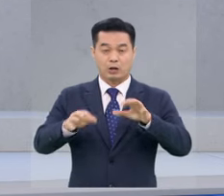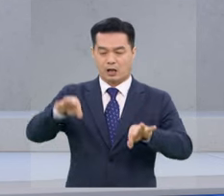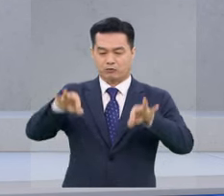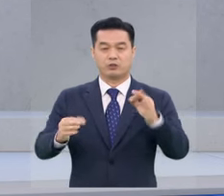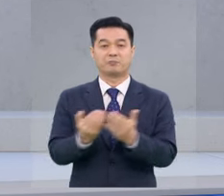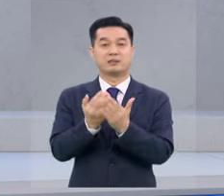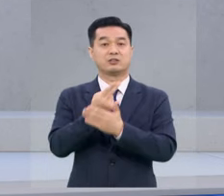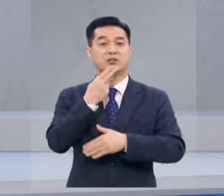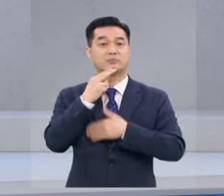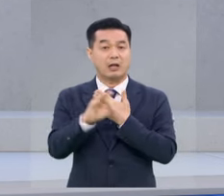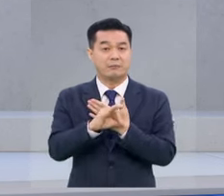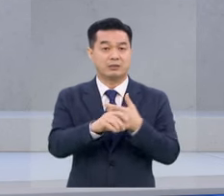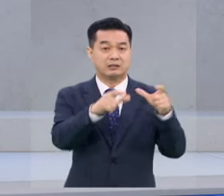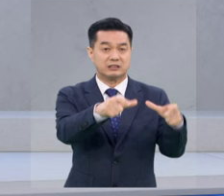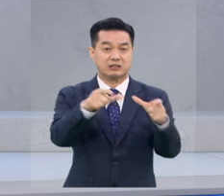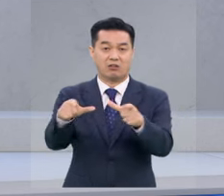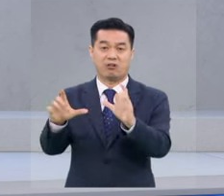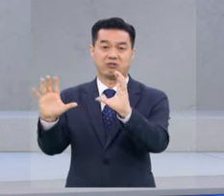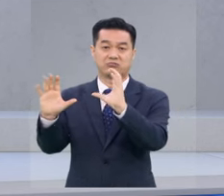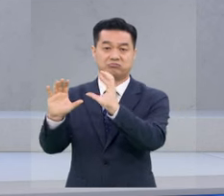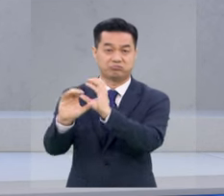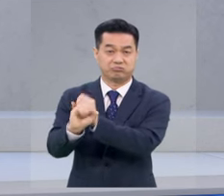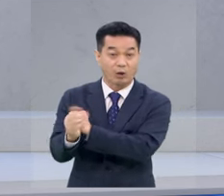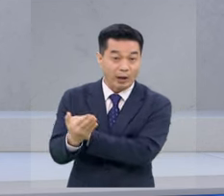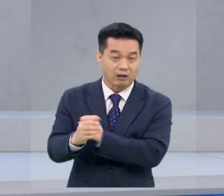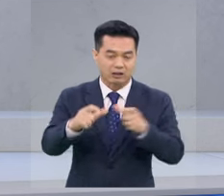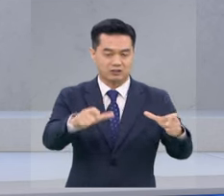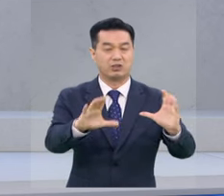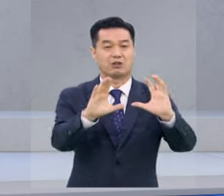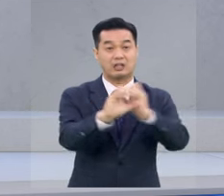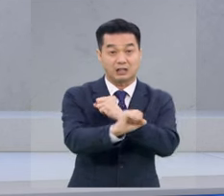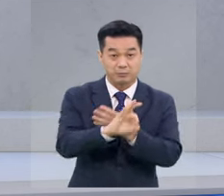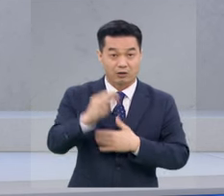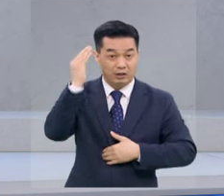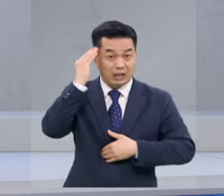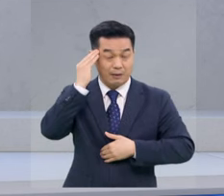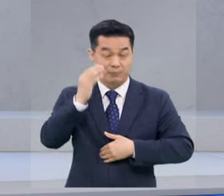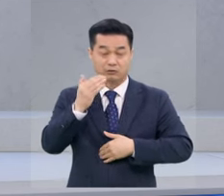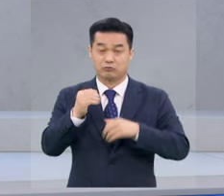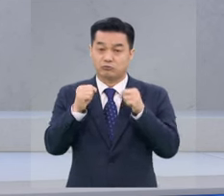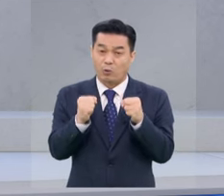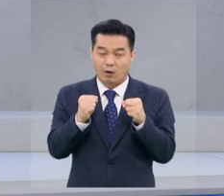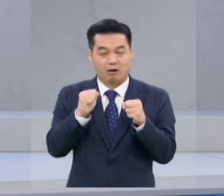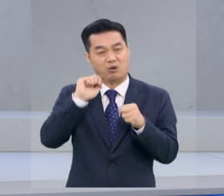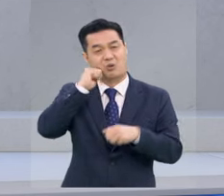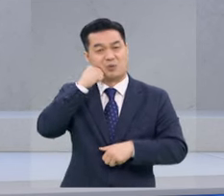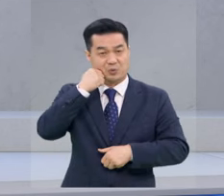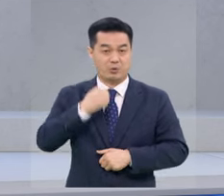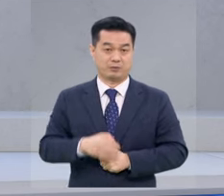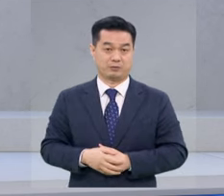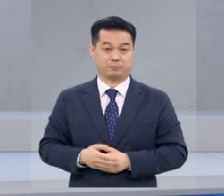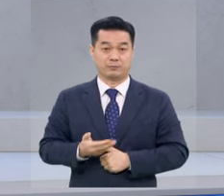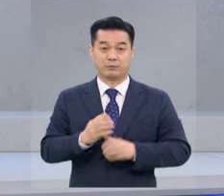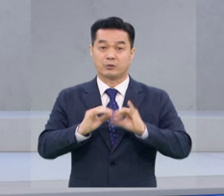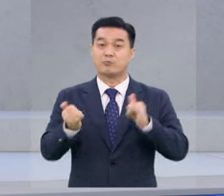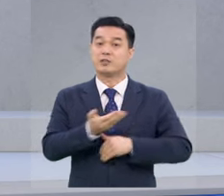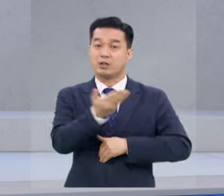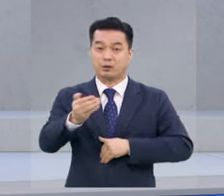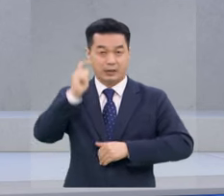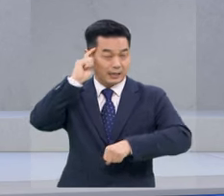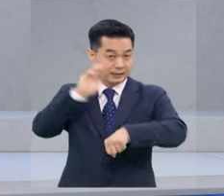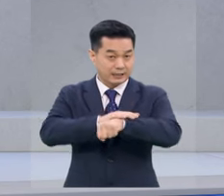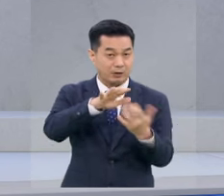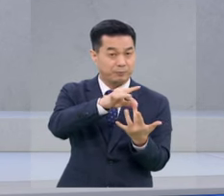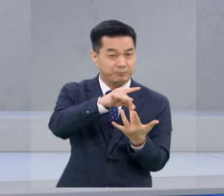없다면 지역은 사라질 것이고 지역이 사라지면 대한민국은 존재할 수 없습니다 국민 여러분의 현명한